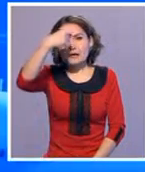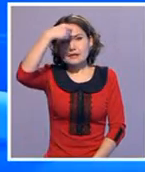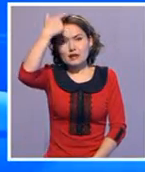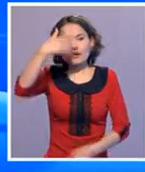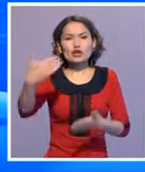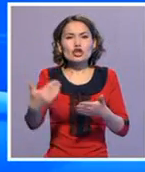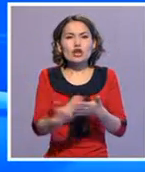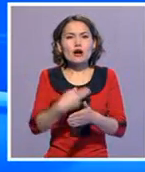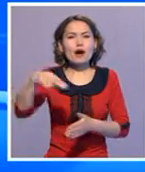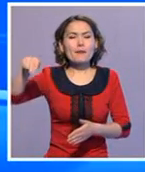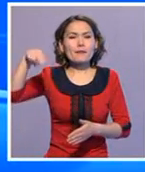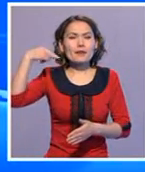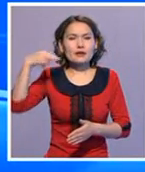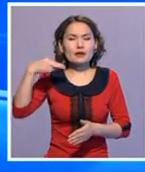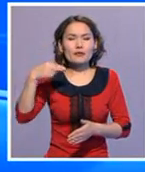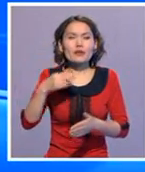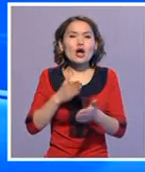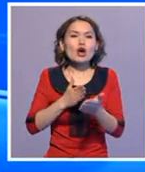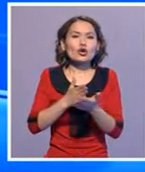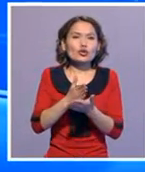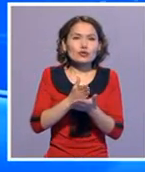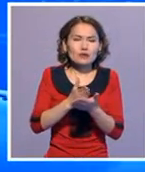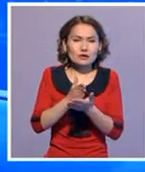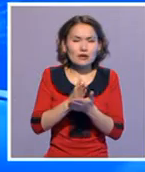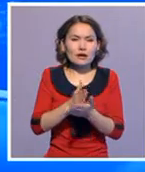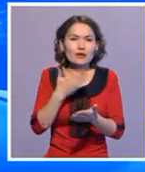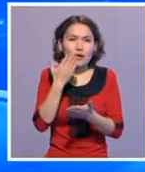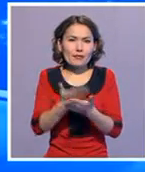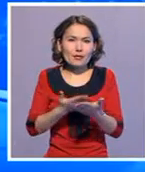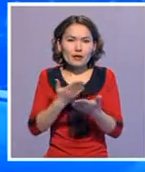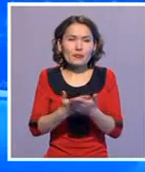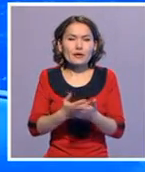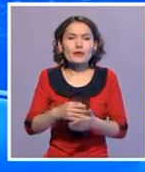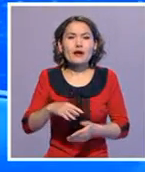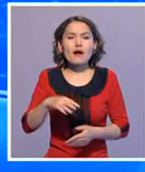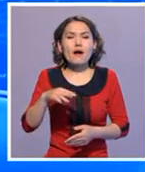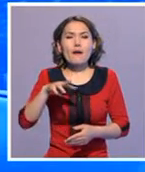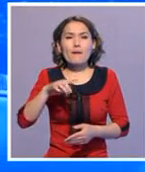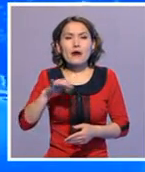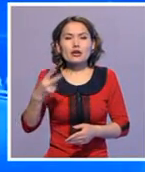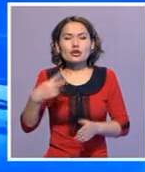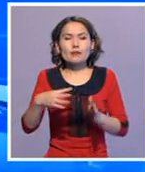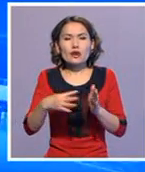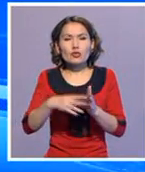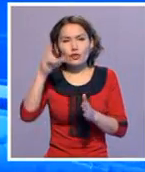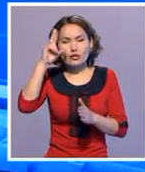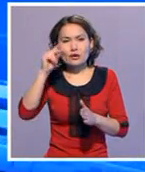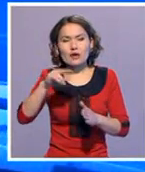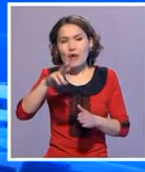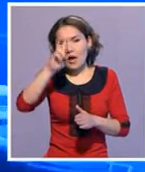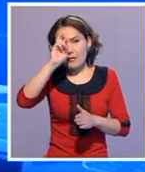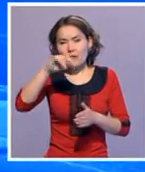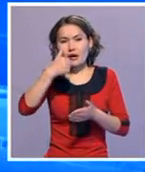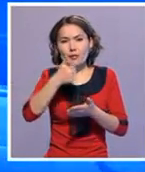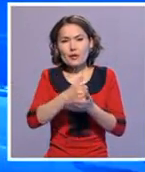Словакияның жаңа президенті отанына қызмет етудің теңдессіз мысалын көрсетіп отыр. Наурыздың 29-ында сайланған Андрей Киска мемлекет басшысы